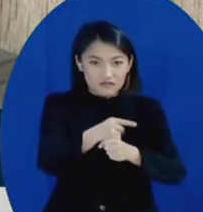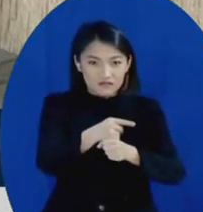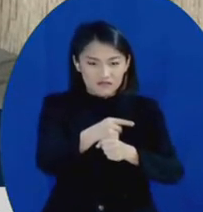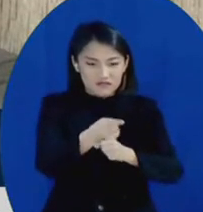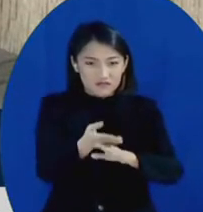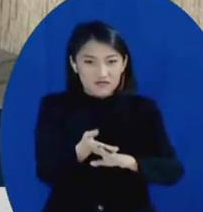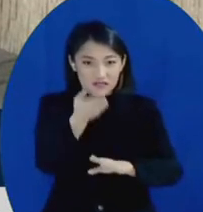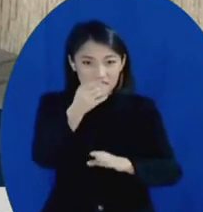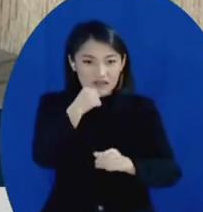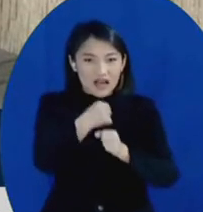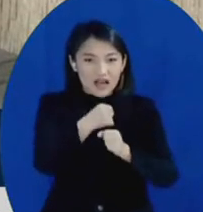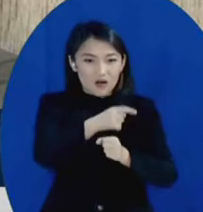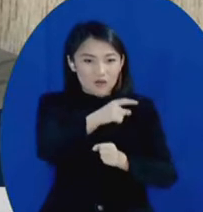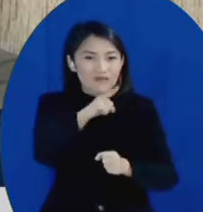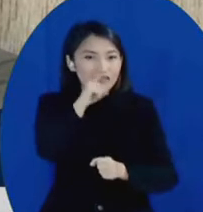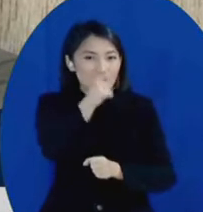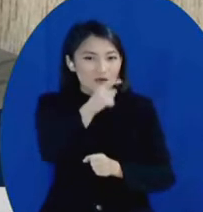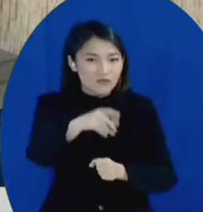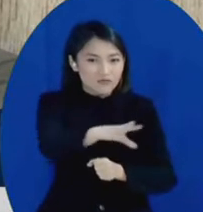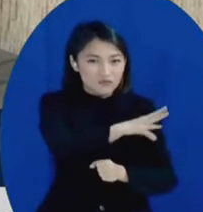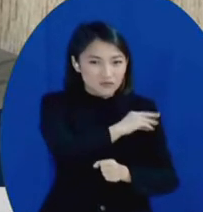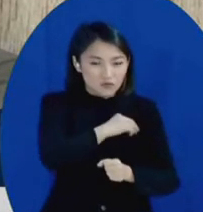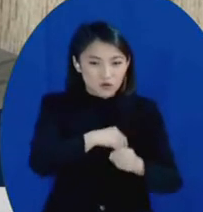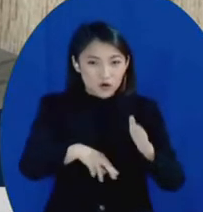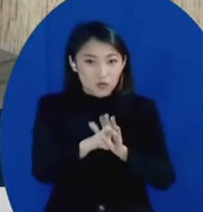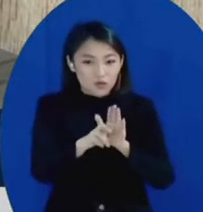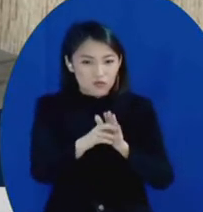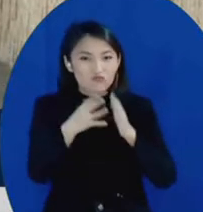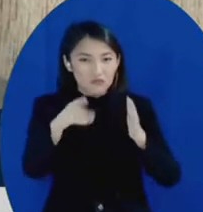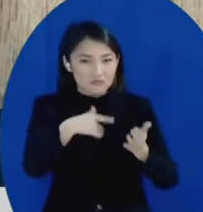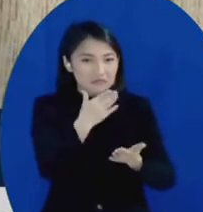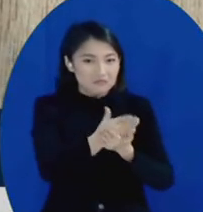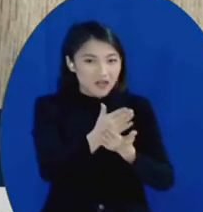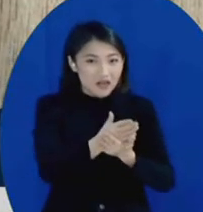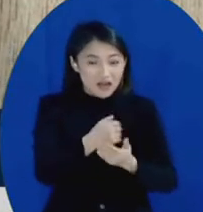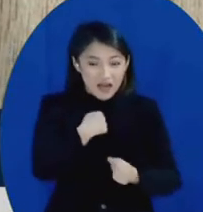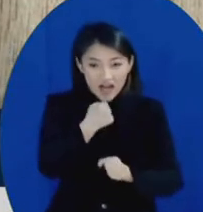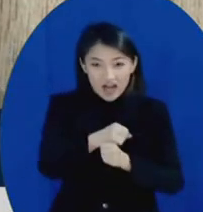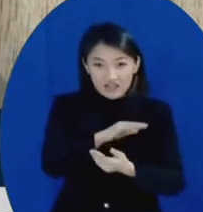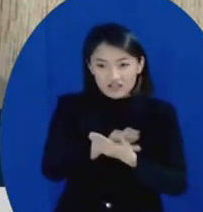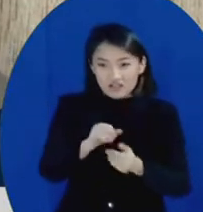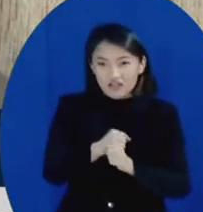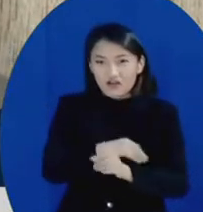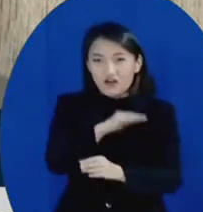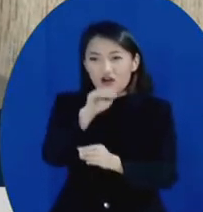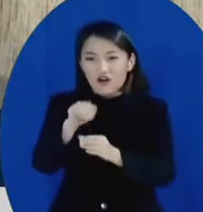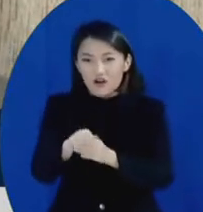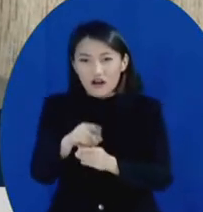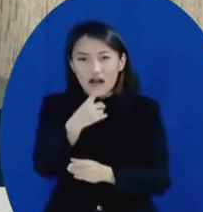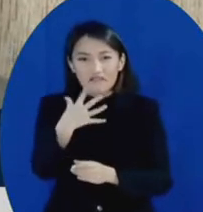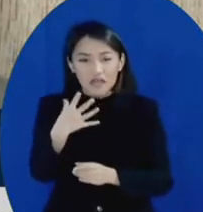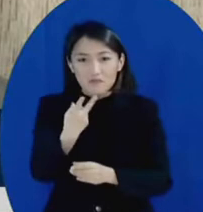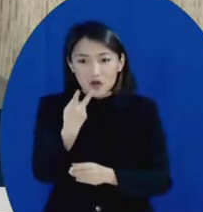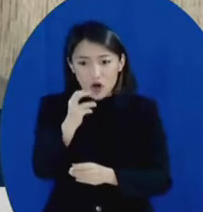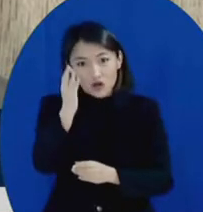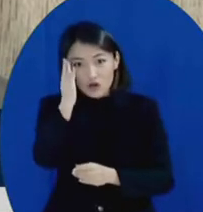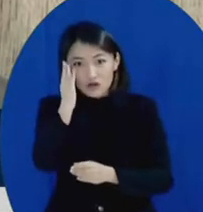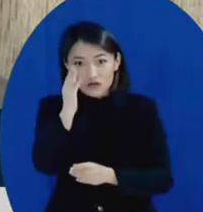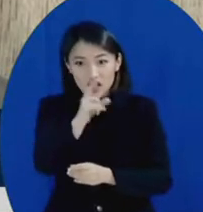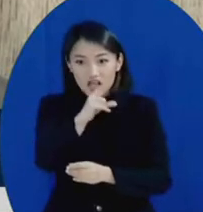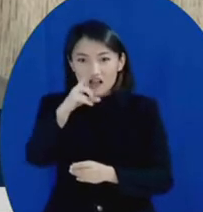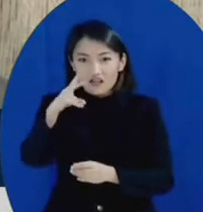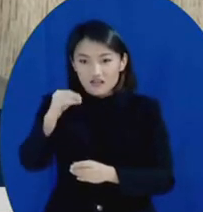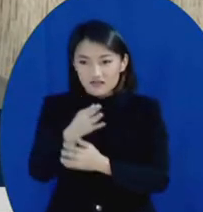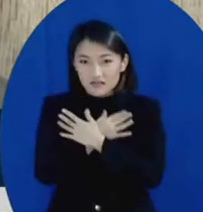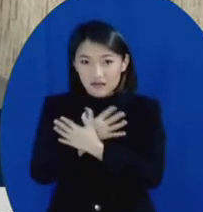ажиллаж байгаа залуу ажилтнуудын хувьд бол энэ бол маш том болцоо. Шууд ороод одоо 15 биш 20 хоног ээлжийн амралтыг эдлэх